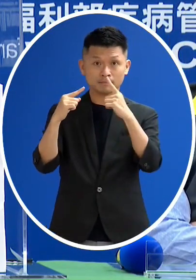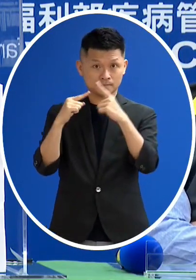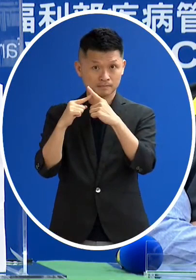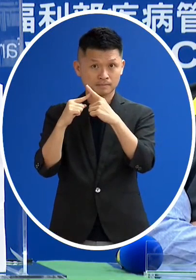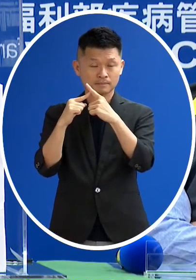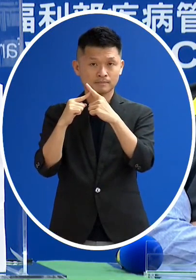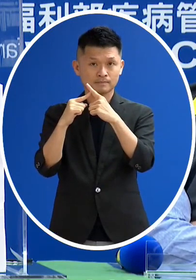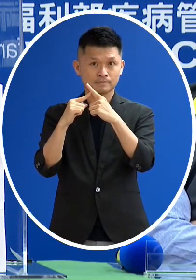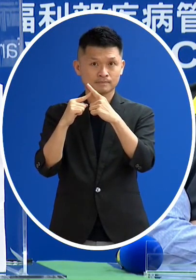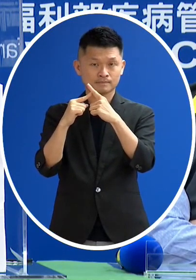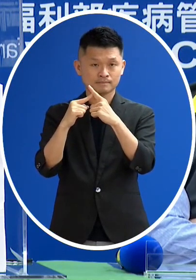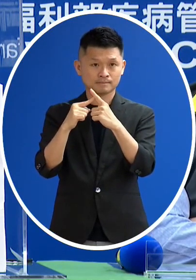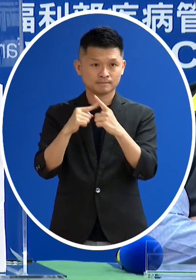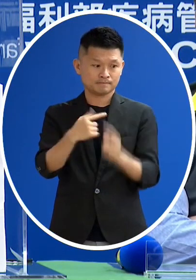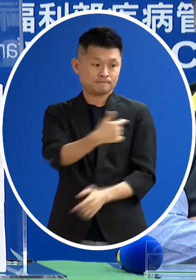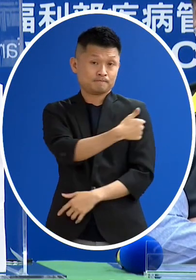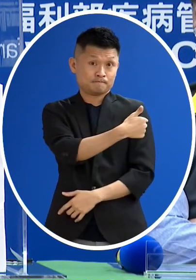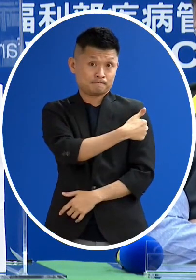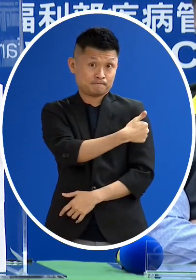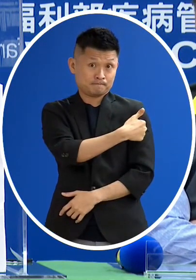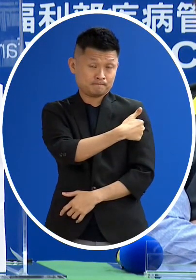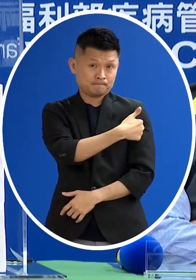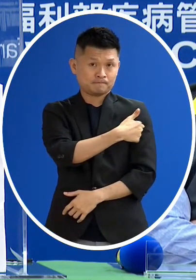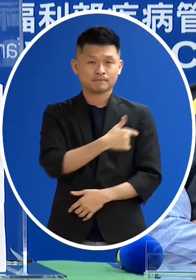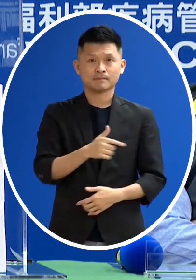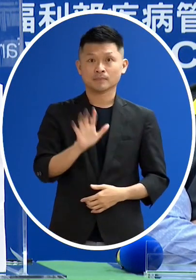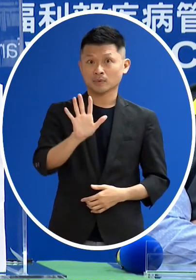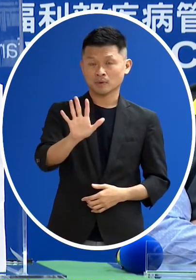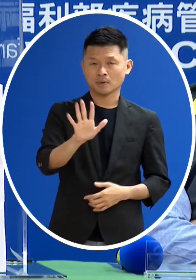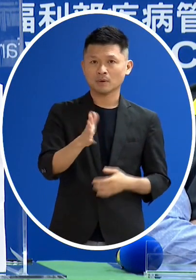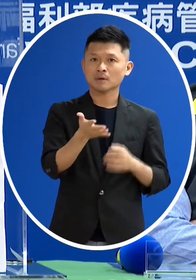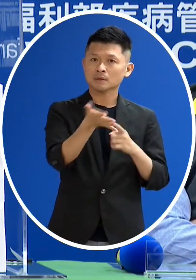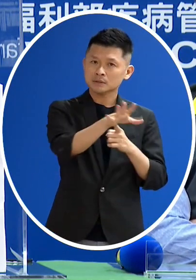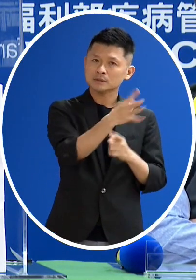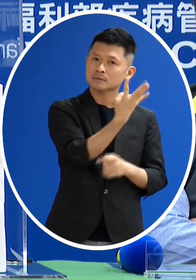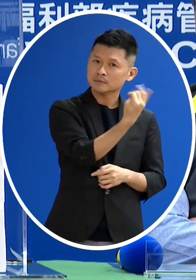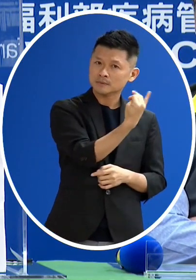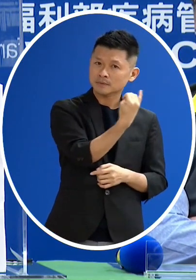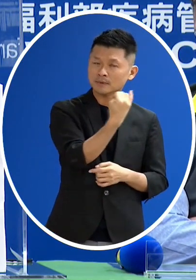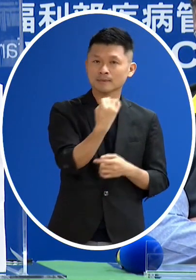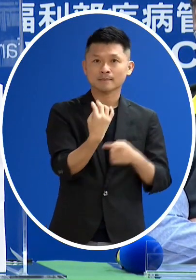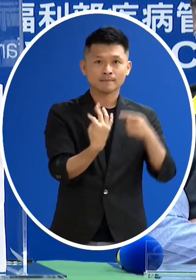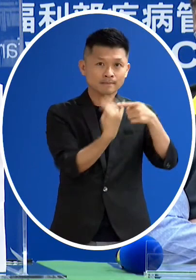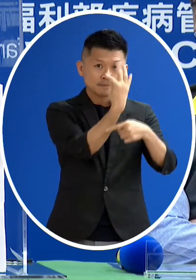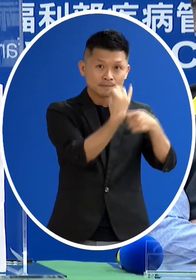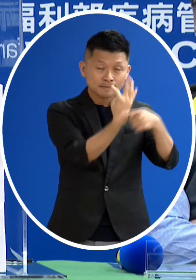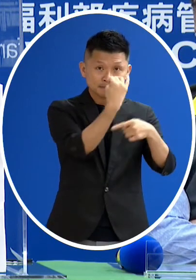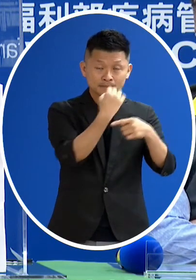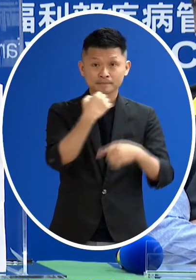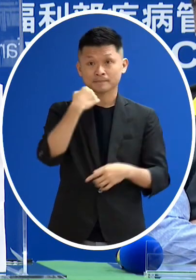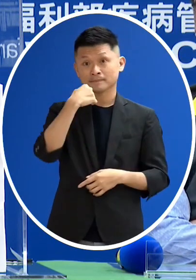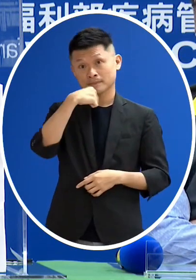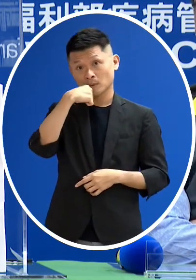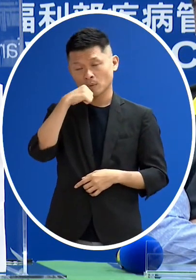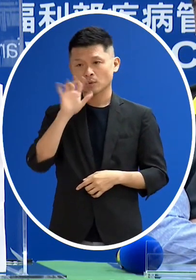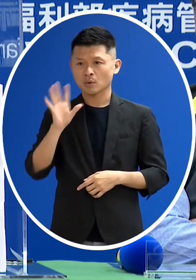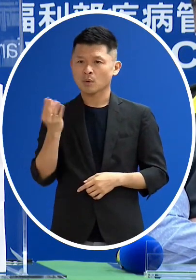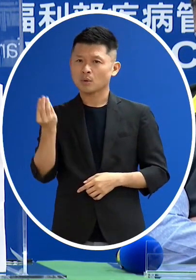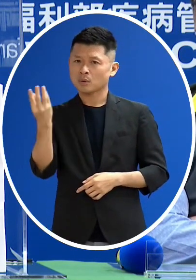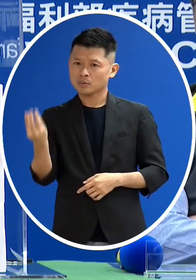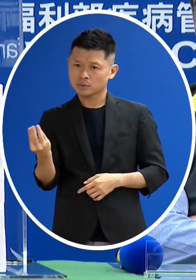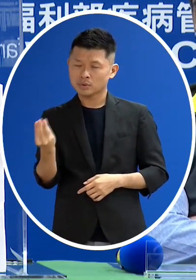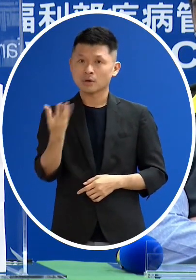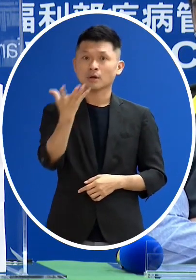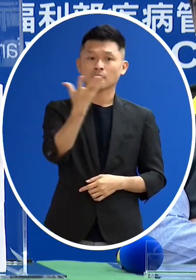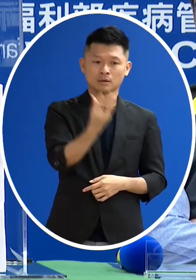每百万人次的一个相对死亡。那台湾大概有些地方比较低，有些地方比较高。